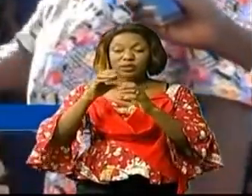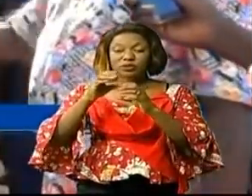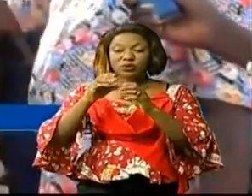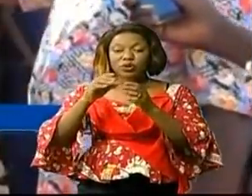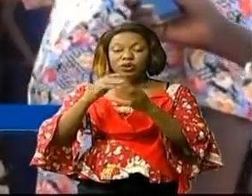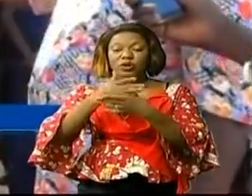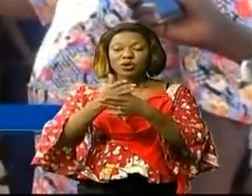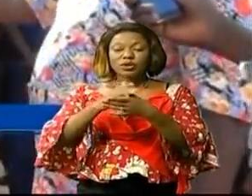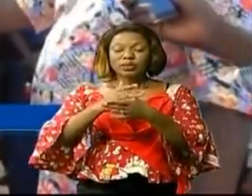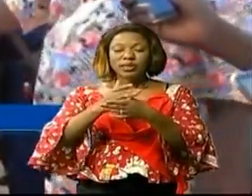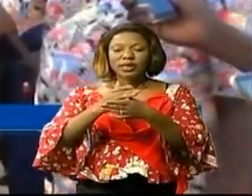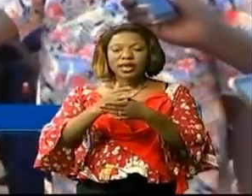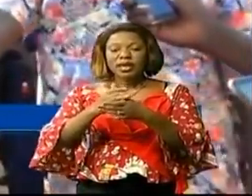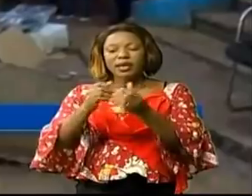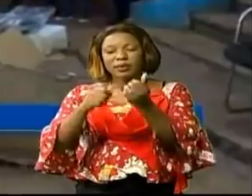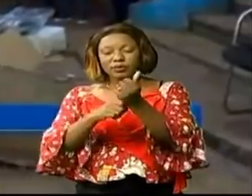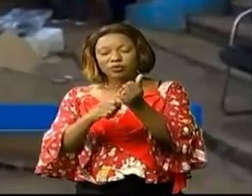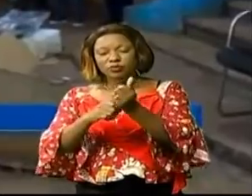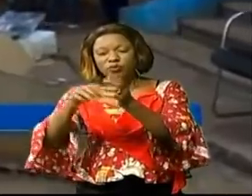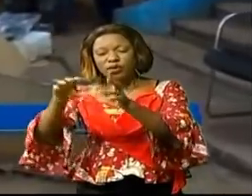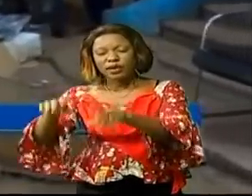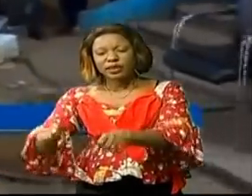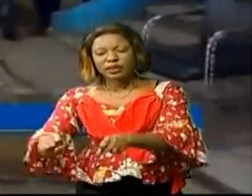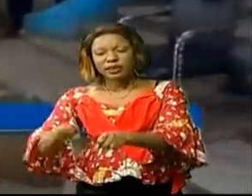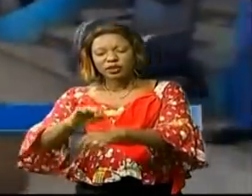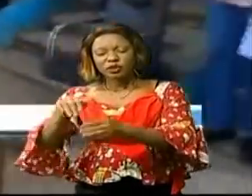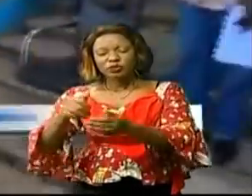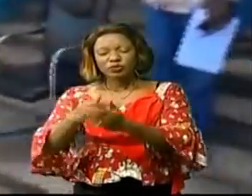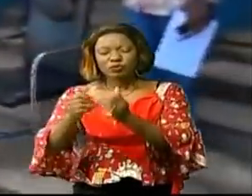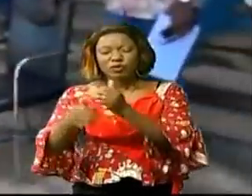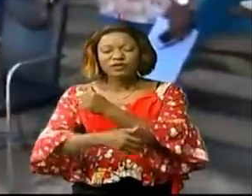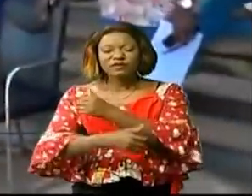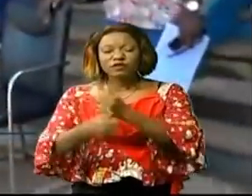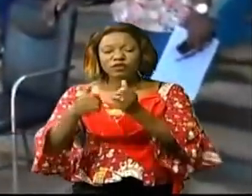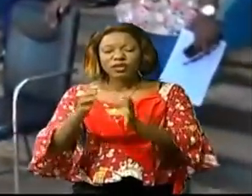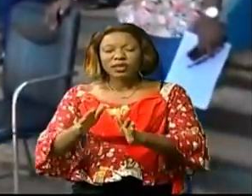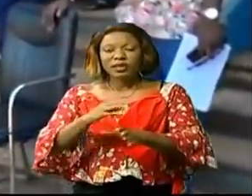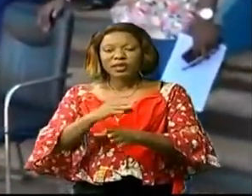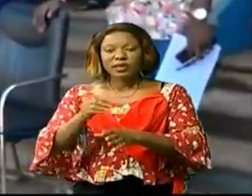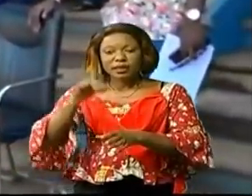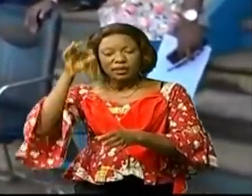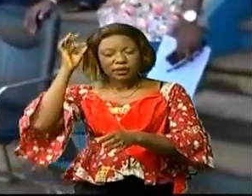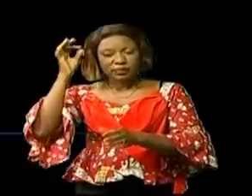services afin de traquer les inciviques qui troublent l'ordre public.